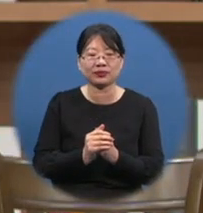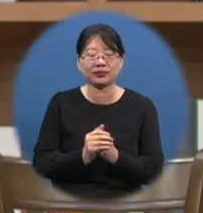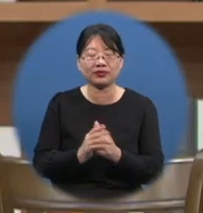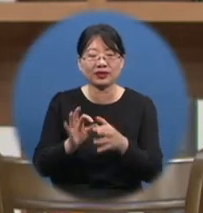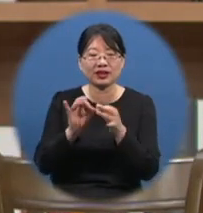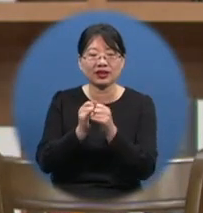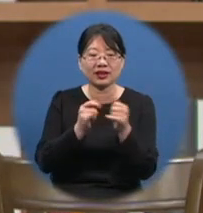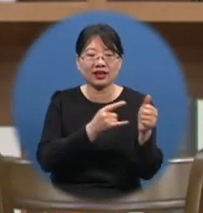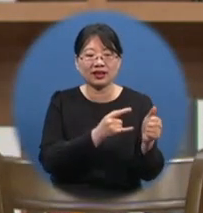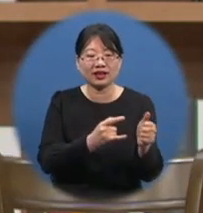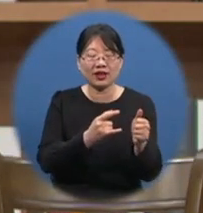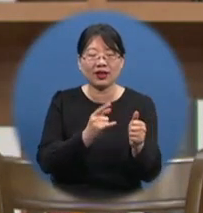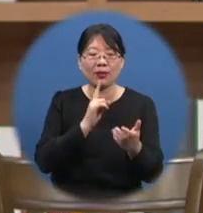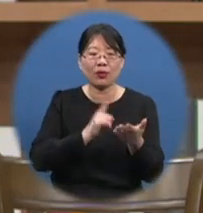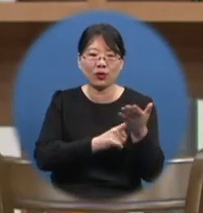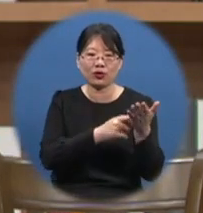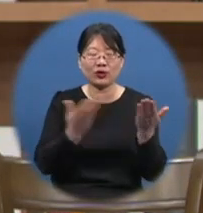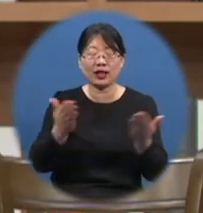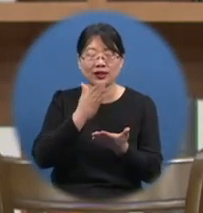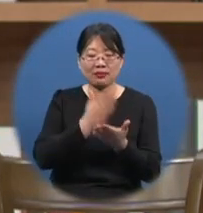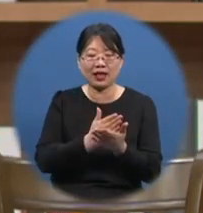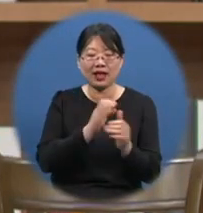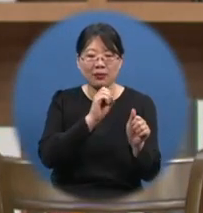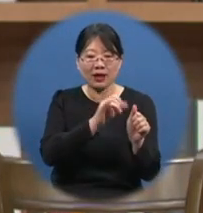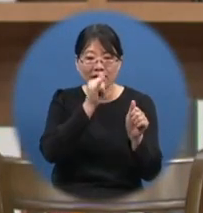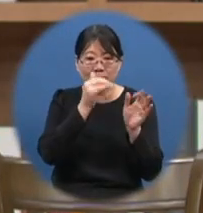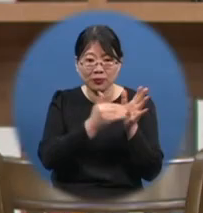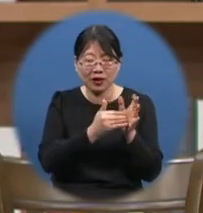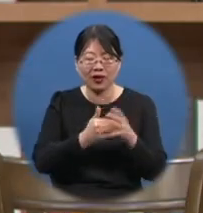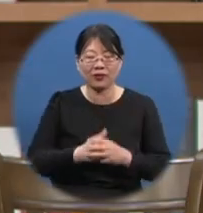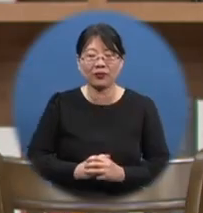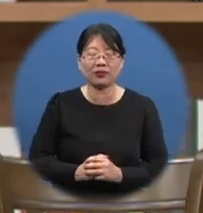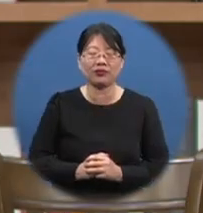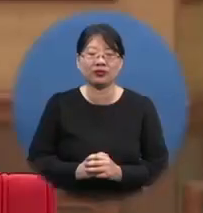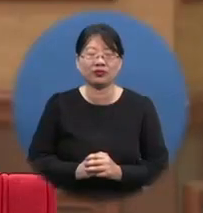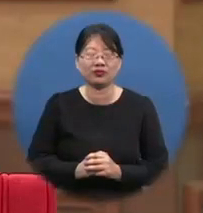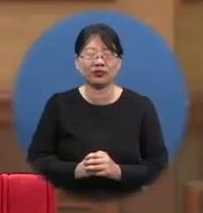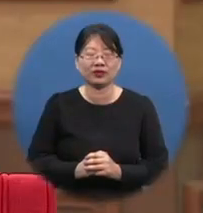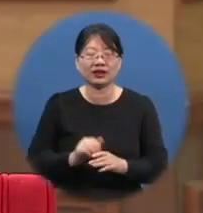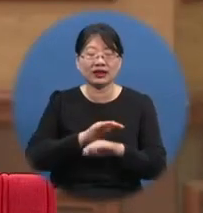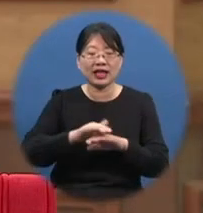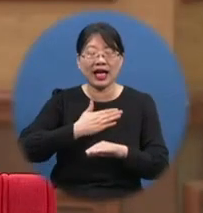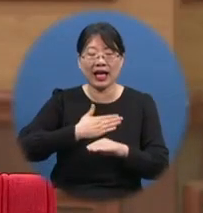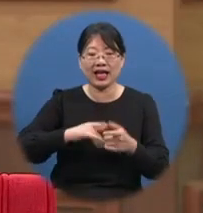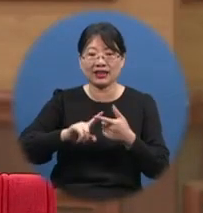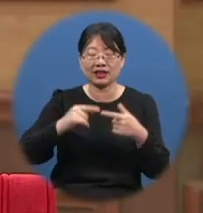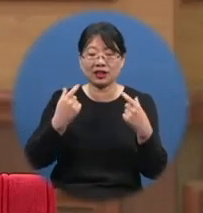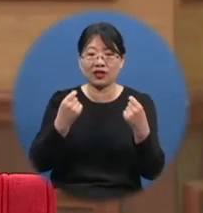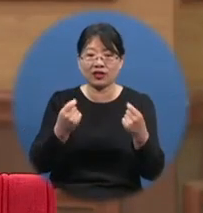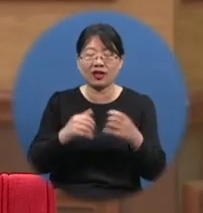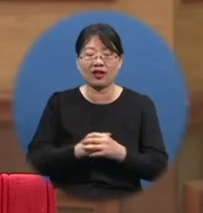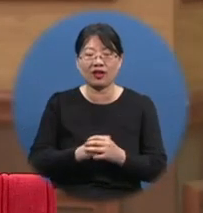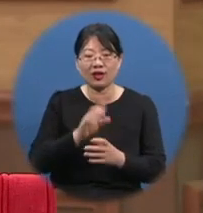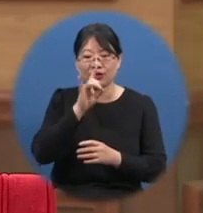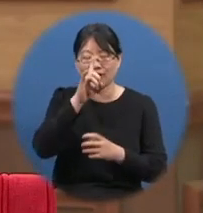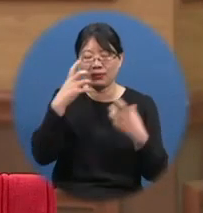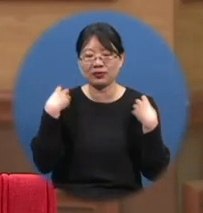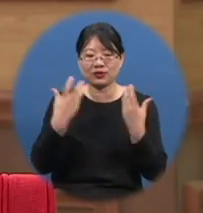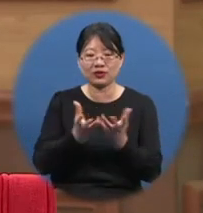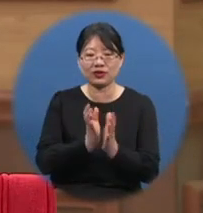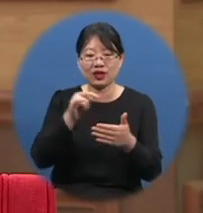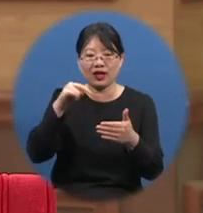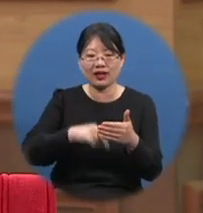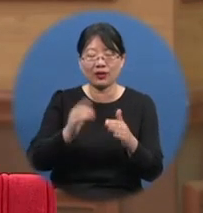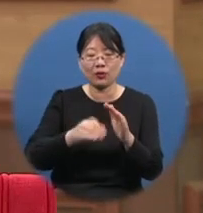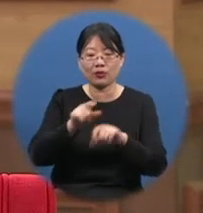직원들한테 보고서로 일하지 마라 그러셨다면서요? 그게 이제 잘 아시는 대로 중앙부처의